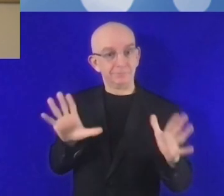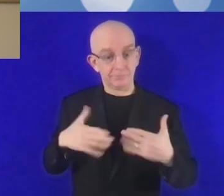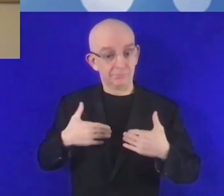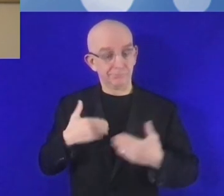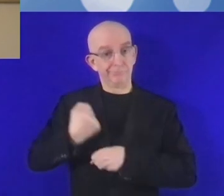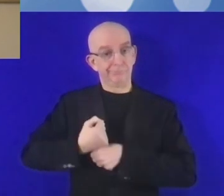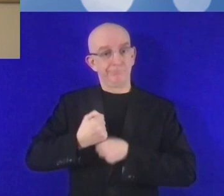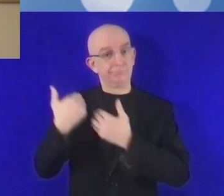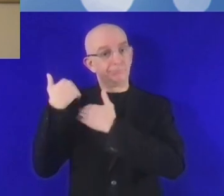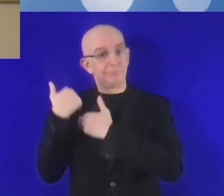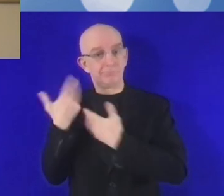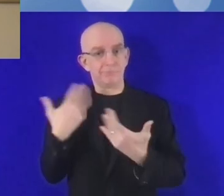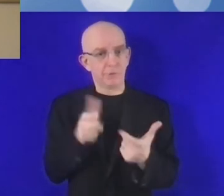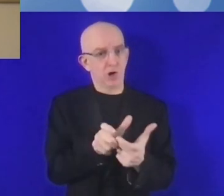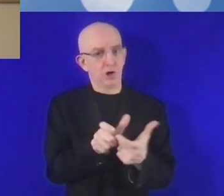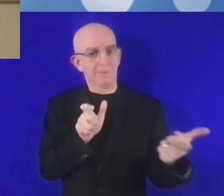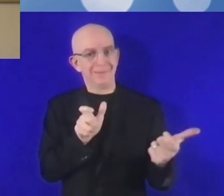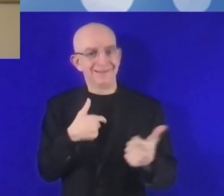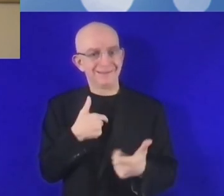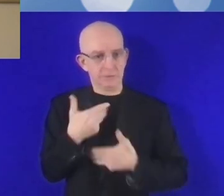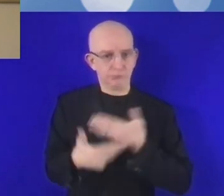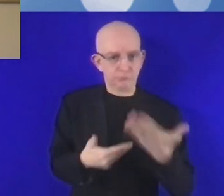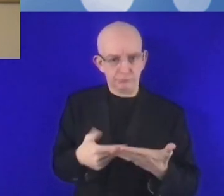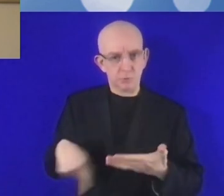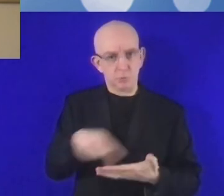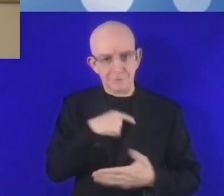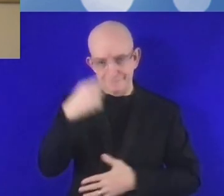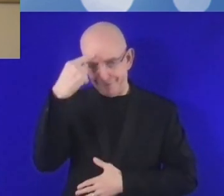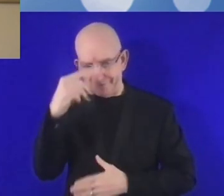видим это и в Африке, на тех рынках, на которых мы присутствуем.